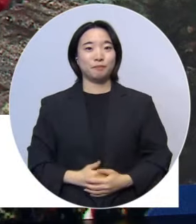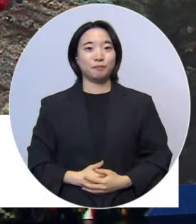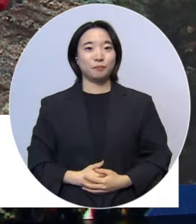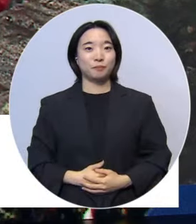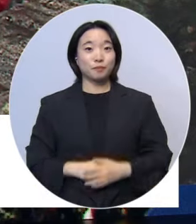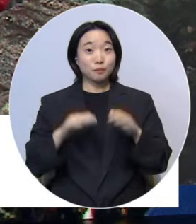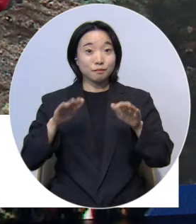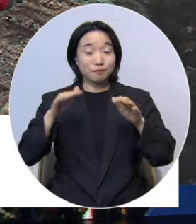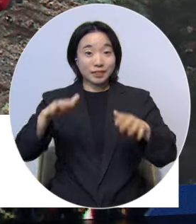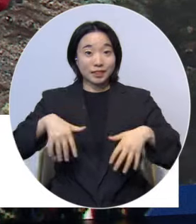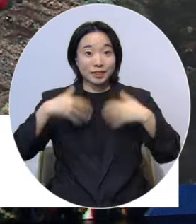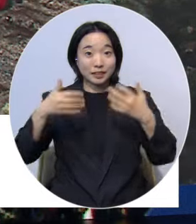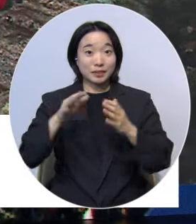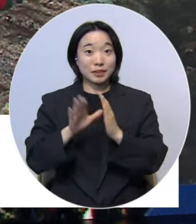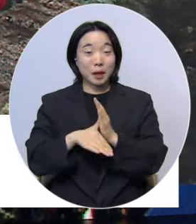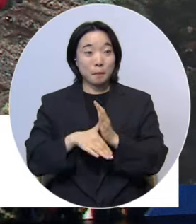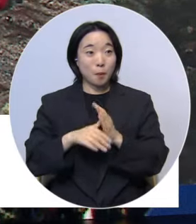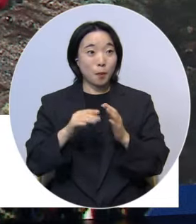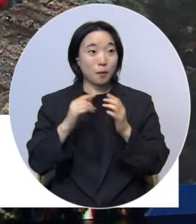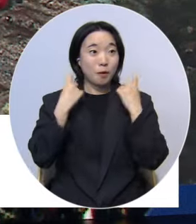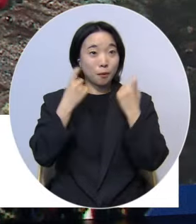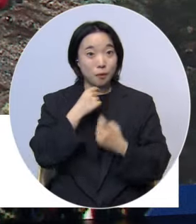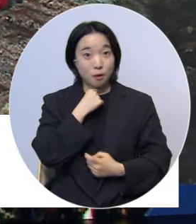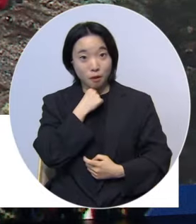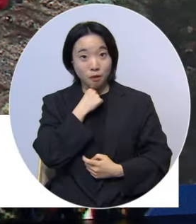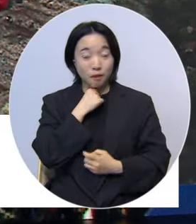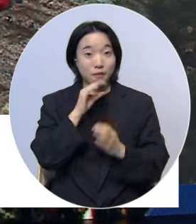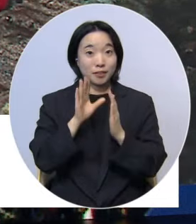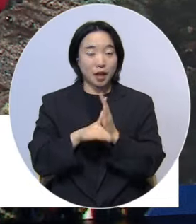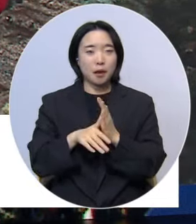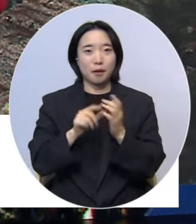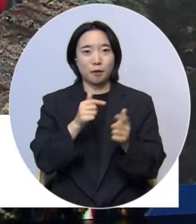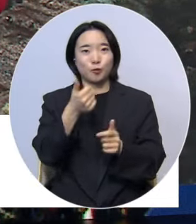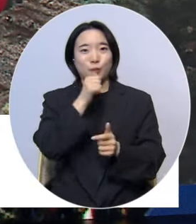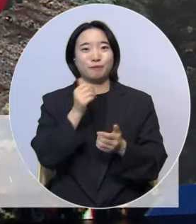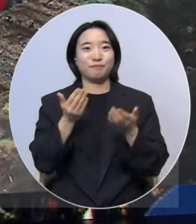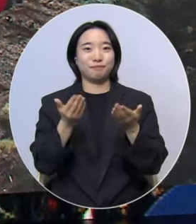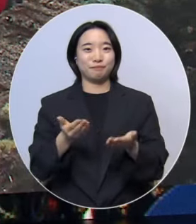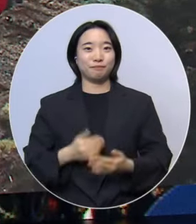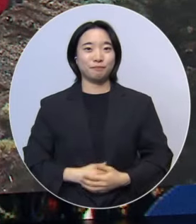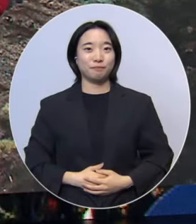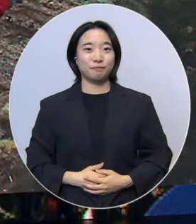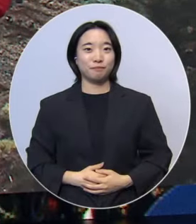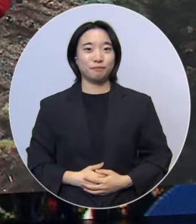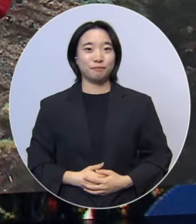이번 가을 나드리 계획 있으시다면 박지선 기자의 안내를 참고해 보시기